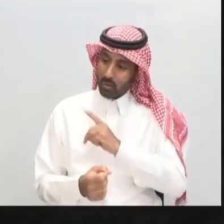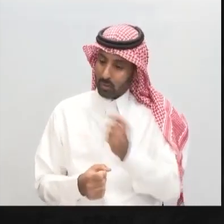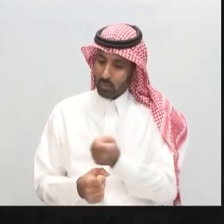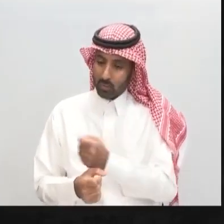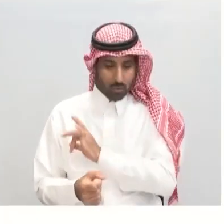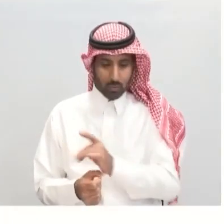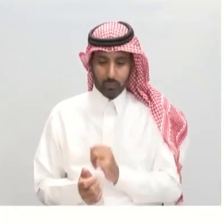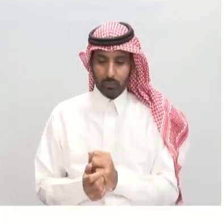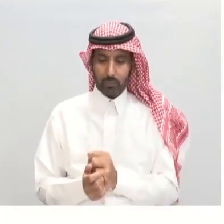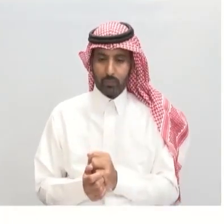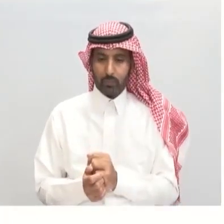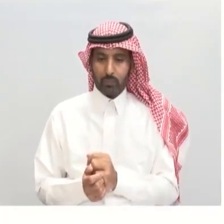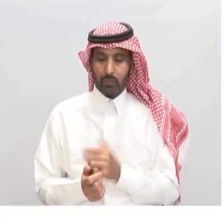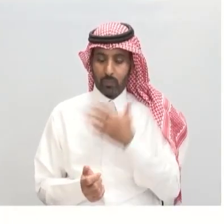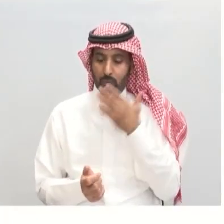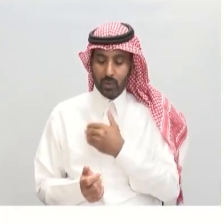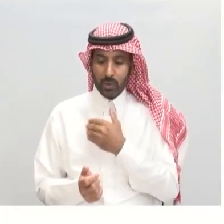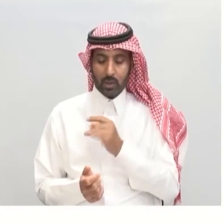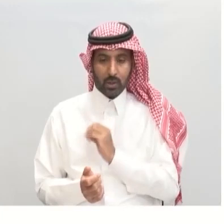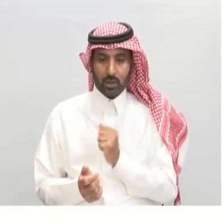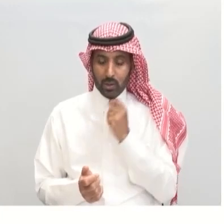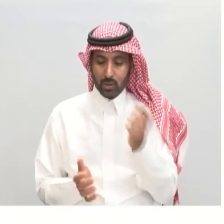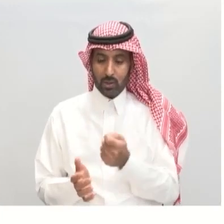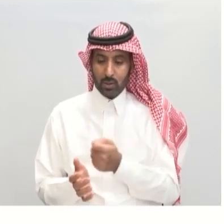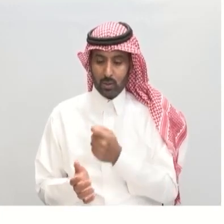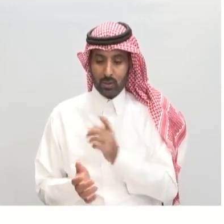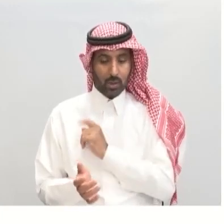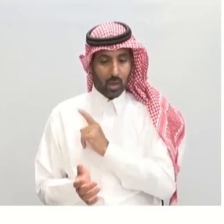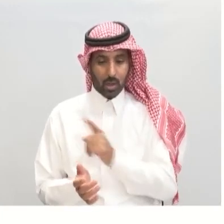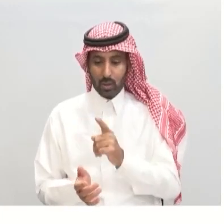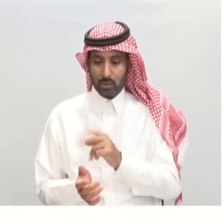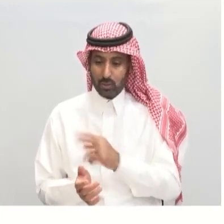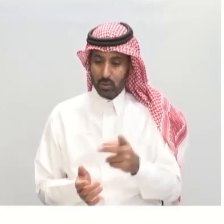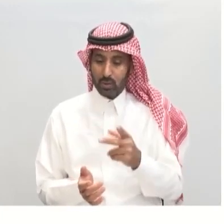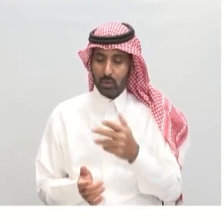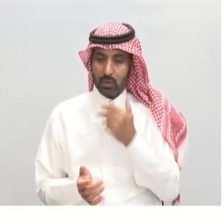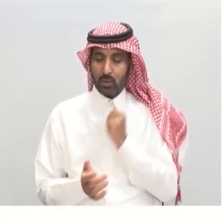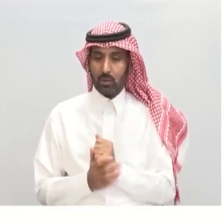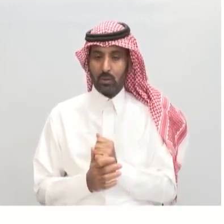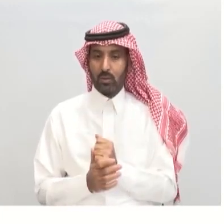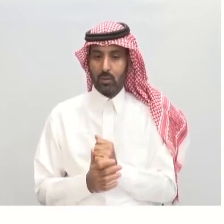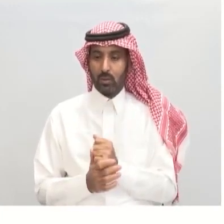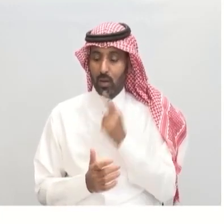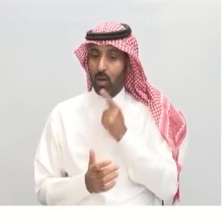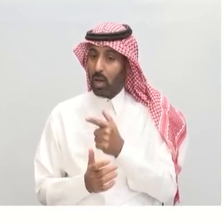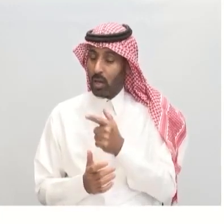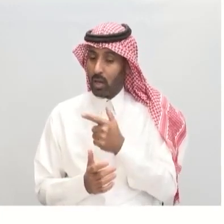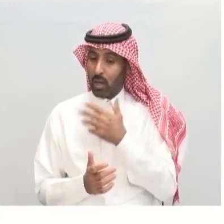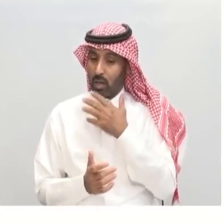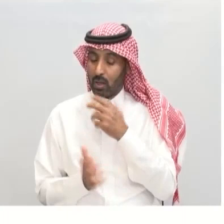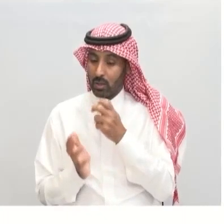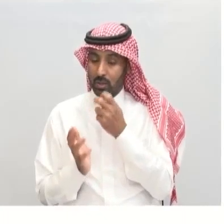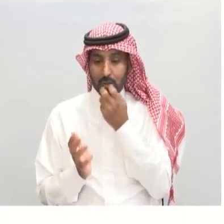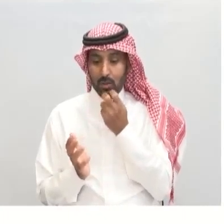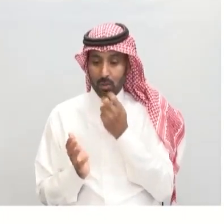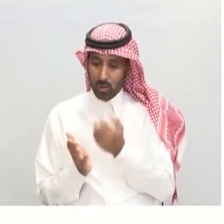لا تكتبوا عني اي السنه ومن كتب عني غير القران فل يمحوا وذلك في